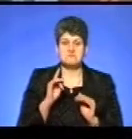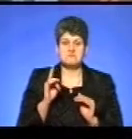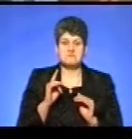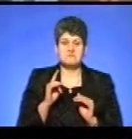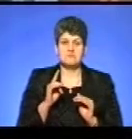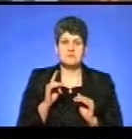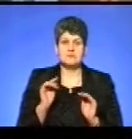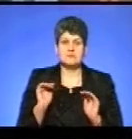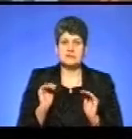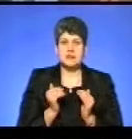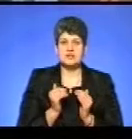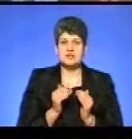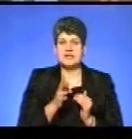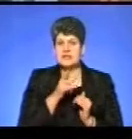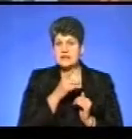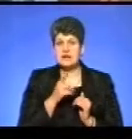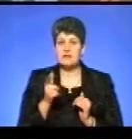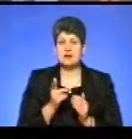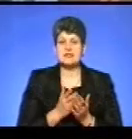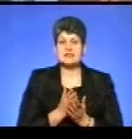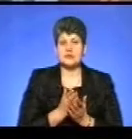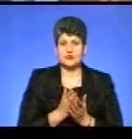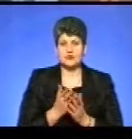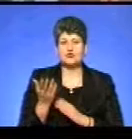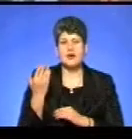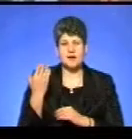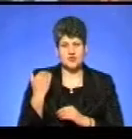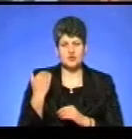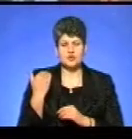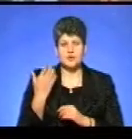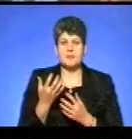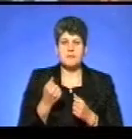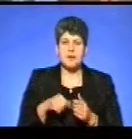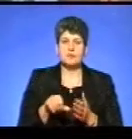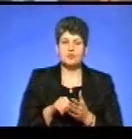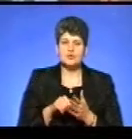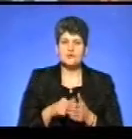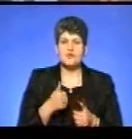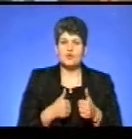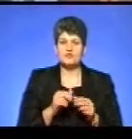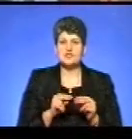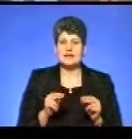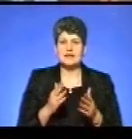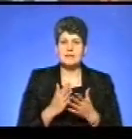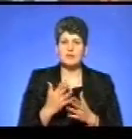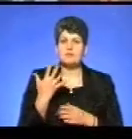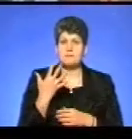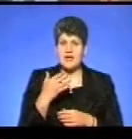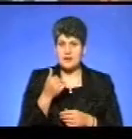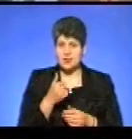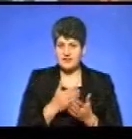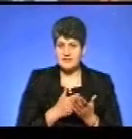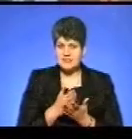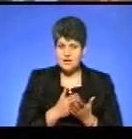зменшено тривалість педагогічного стажу. Якщо раніше брали участь в конкурсі вчителі, які мають 5 років стажу,